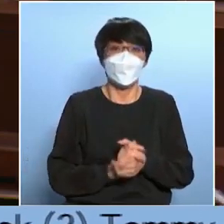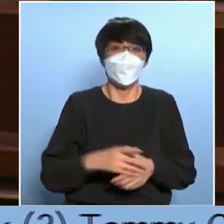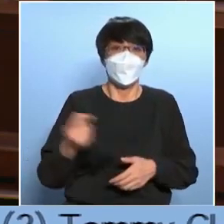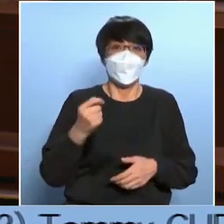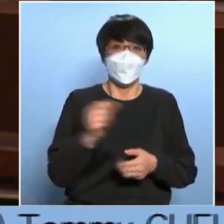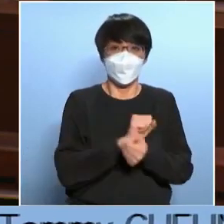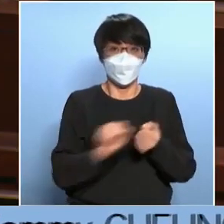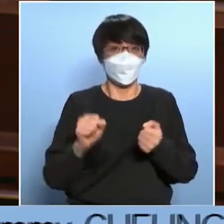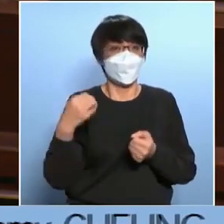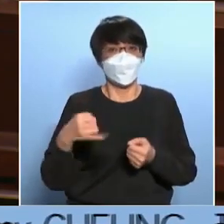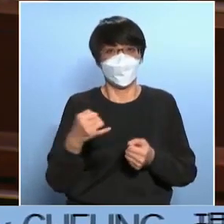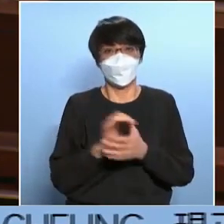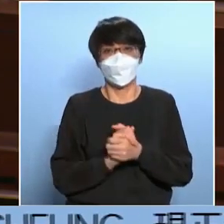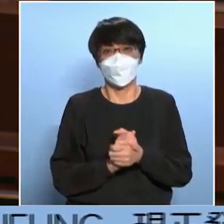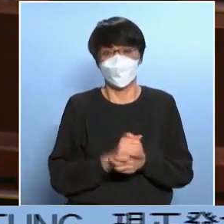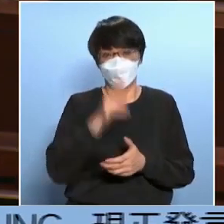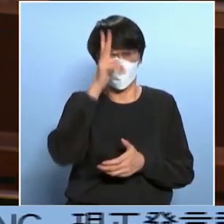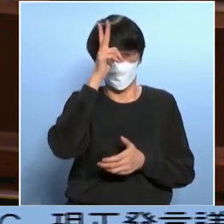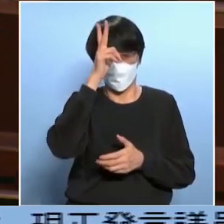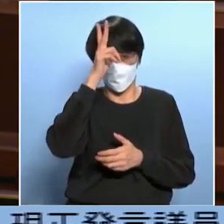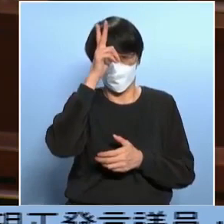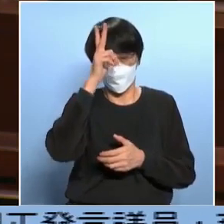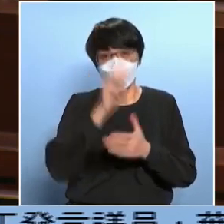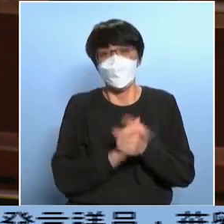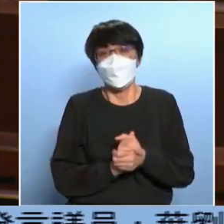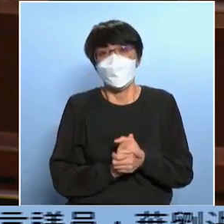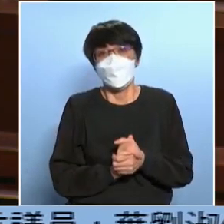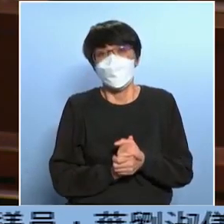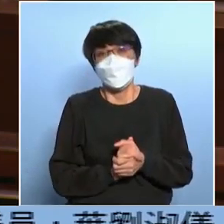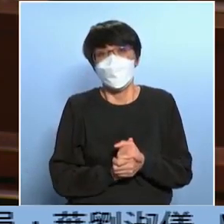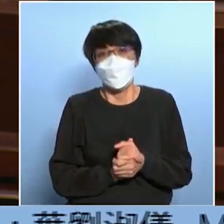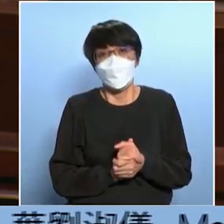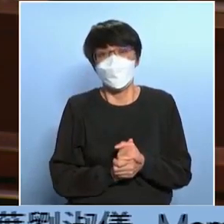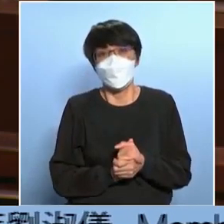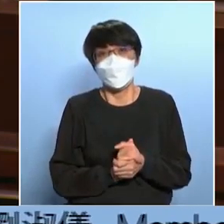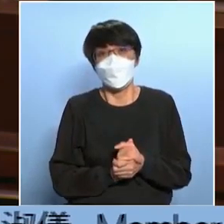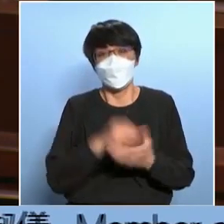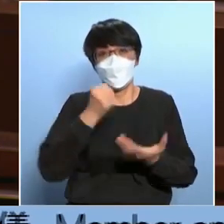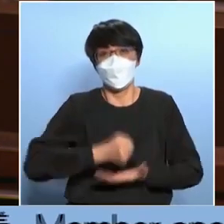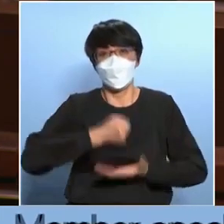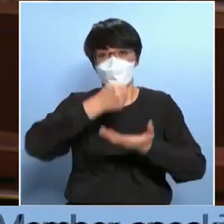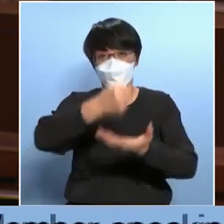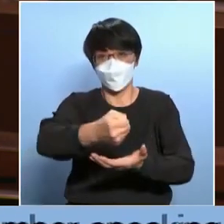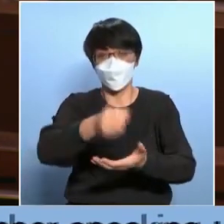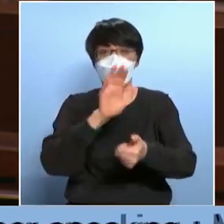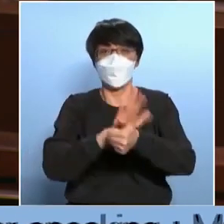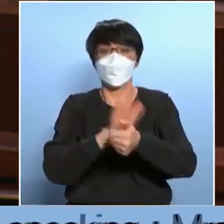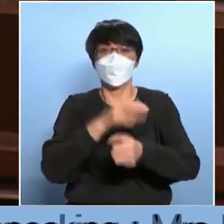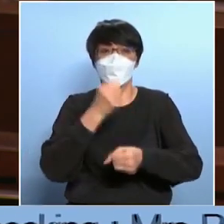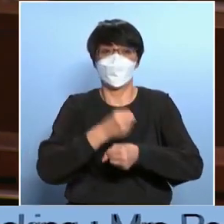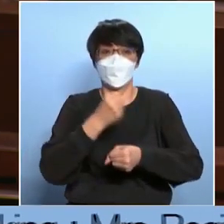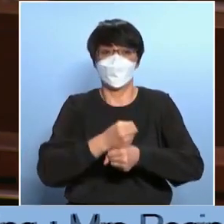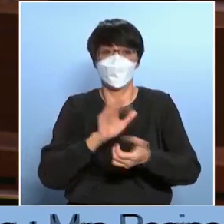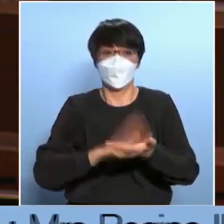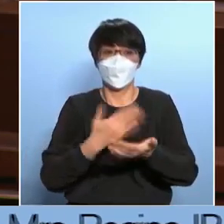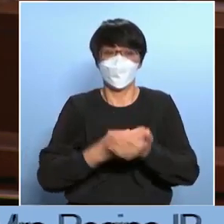解決的。就算是政府不惜工本去撥多些錢，撥多些資源都